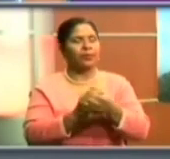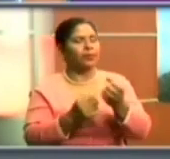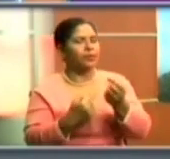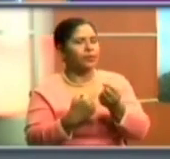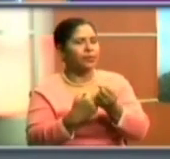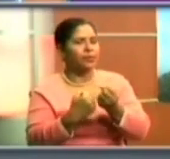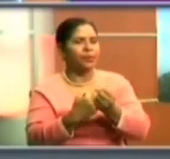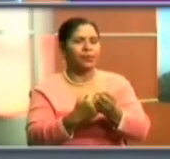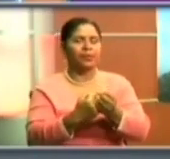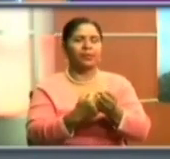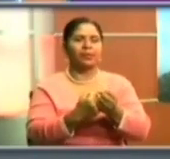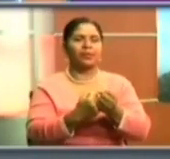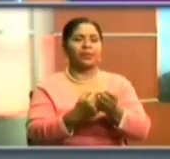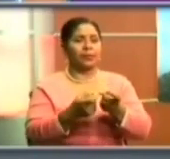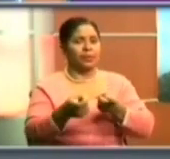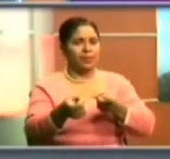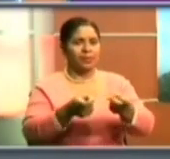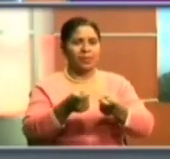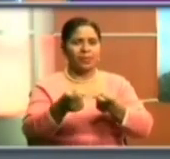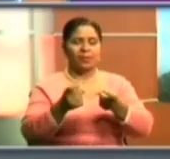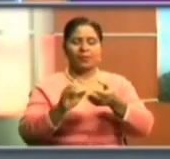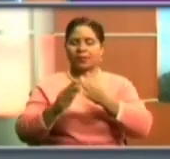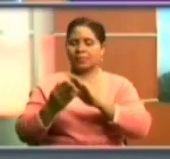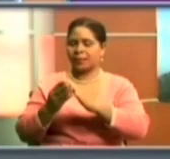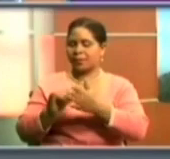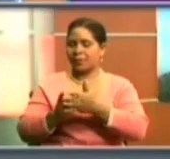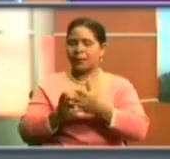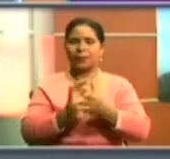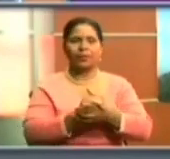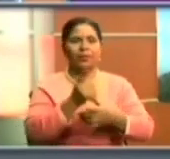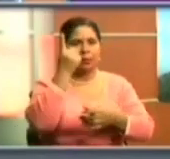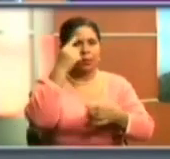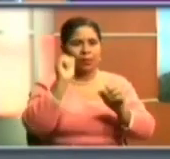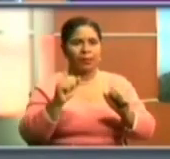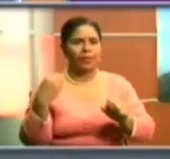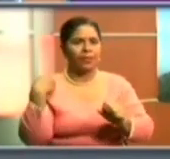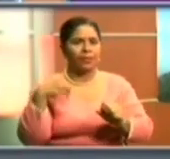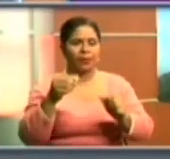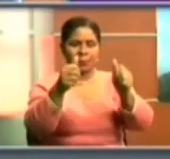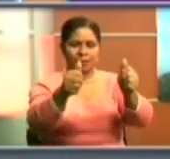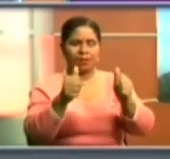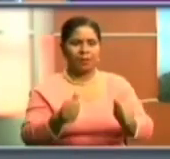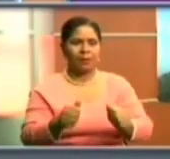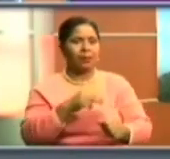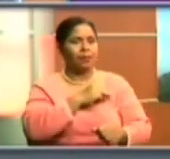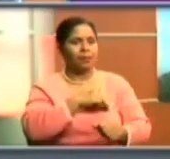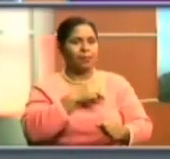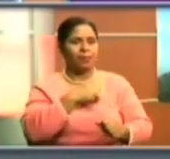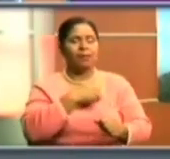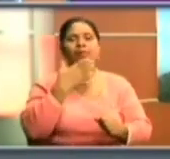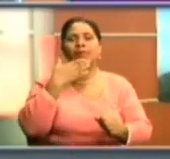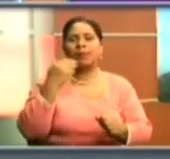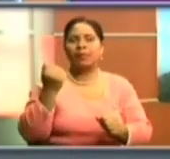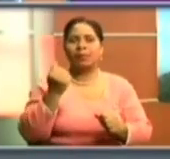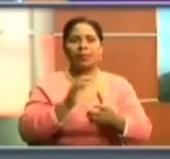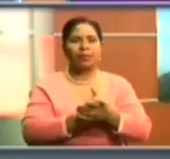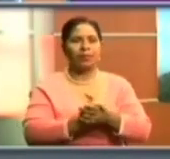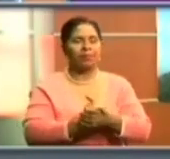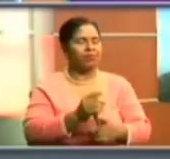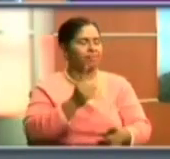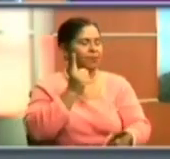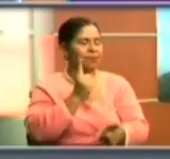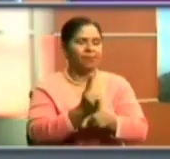soutenir la gouvernance démocratique locale pour avoir une administration municipale efficace,